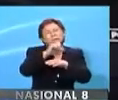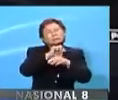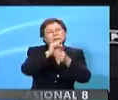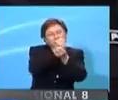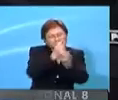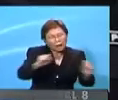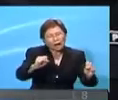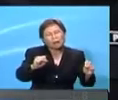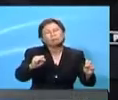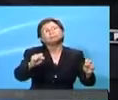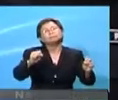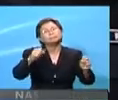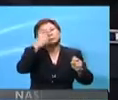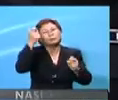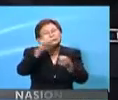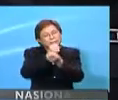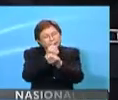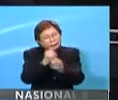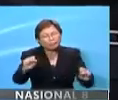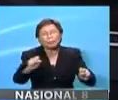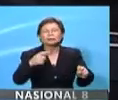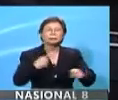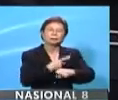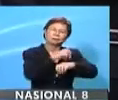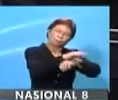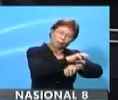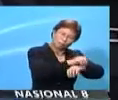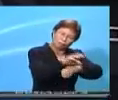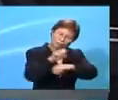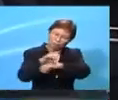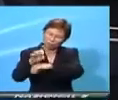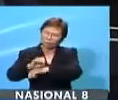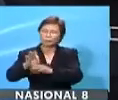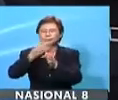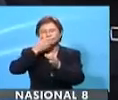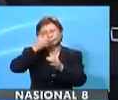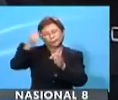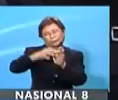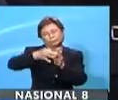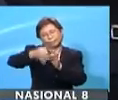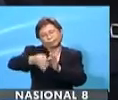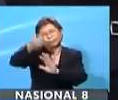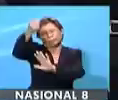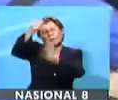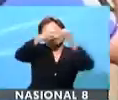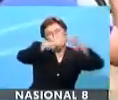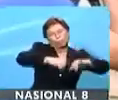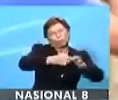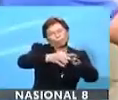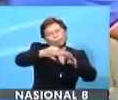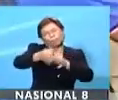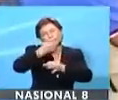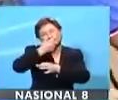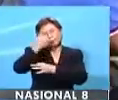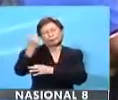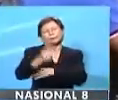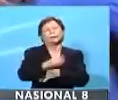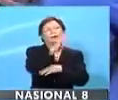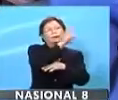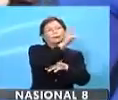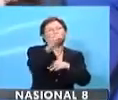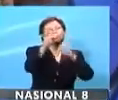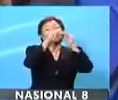terdasar keteraman awam, kita telah menasihat pihak-pihak berkenaan supaya menangguhkan proses perubahan pada pagi ini. 66 buah